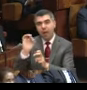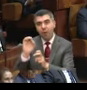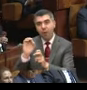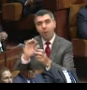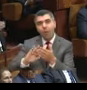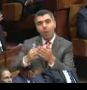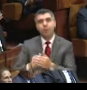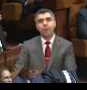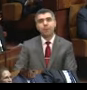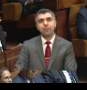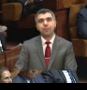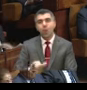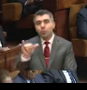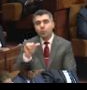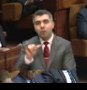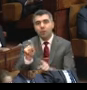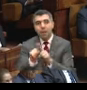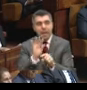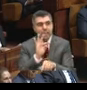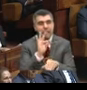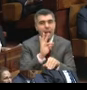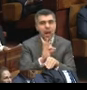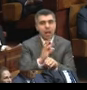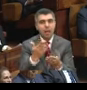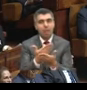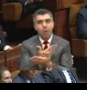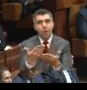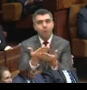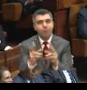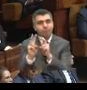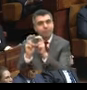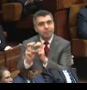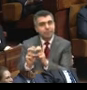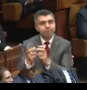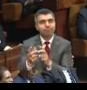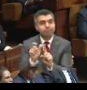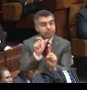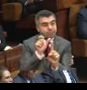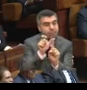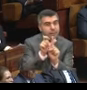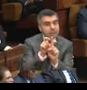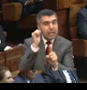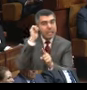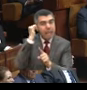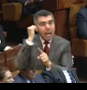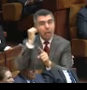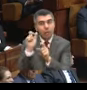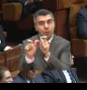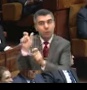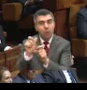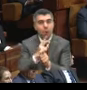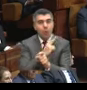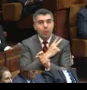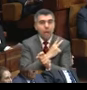ظروف التعلم والتحصيل منعدمه، متابعه المربيات والمربيين منعدمه، كاين فوضى على